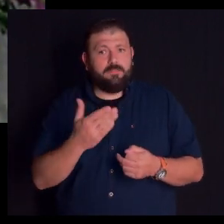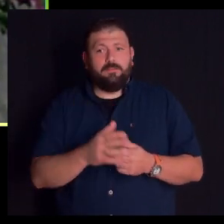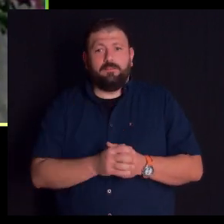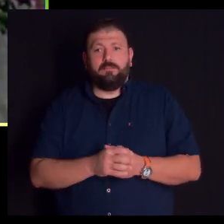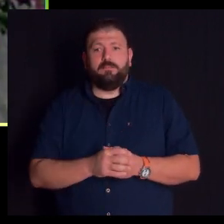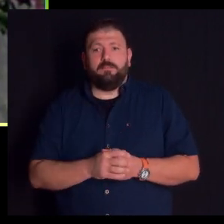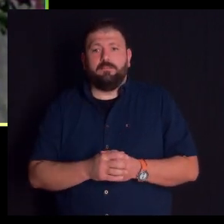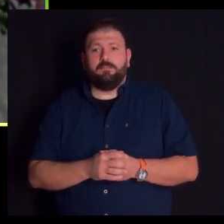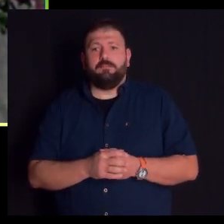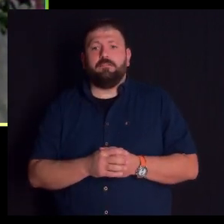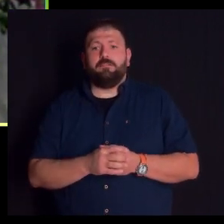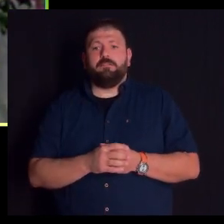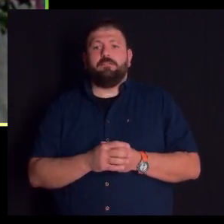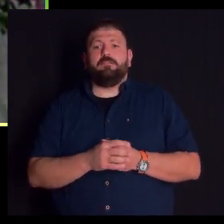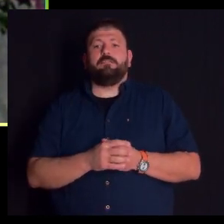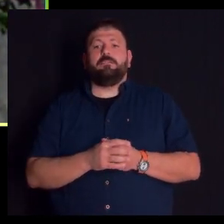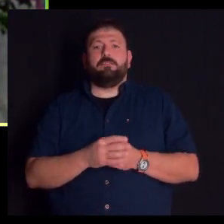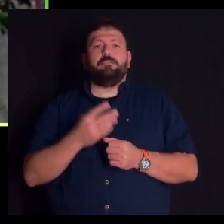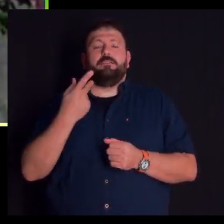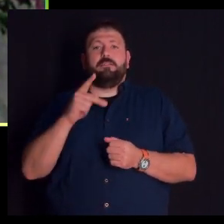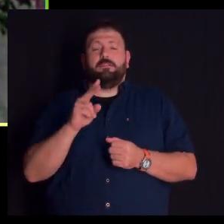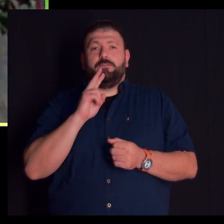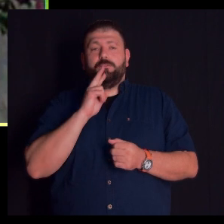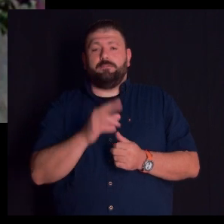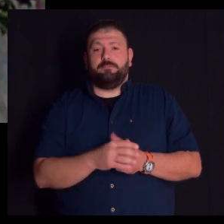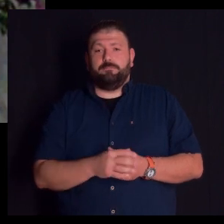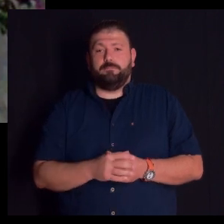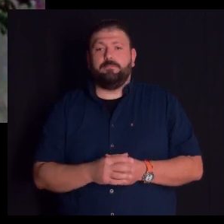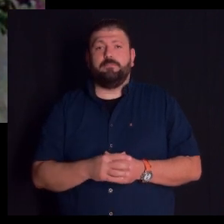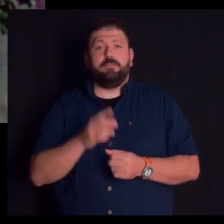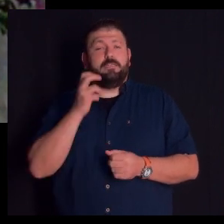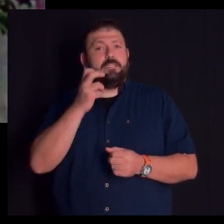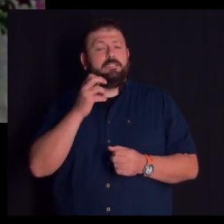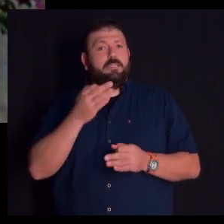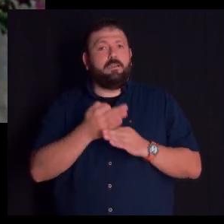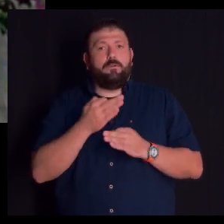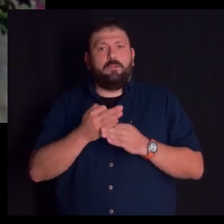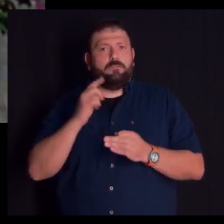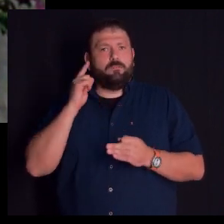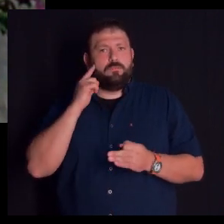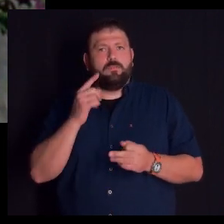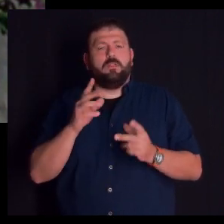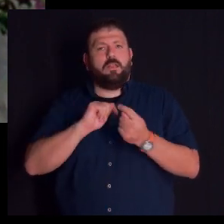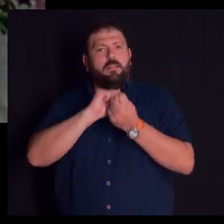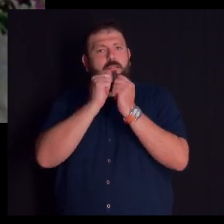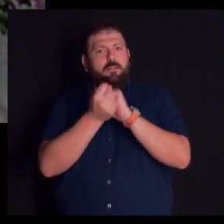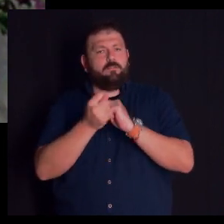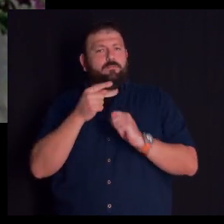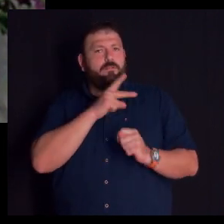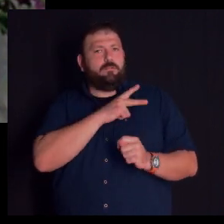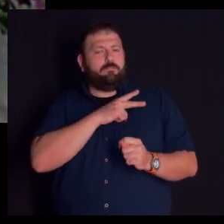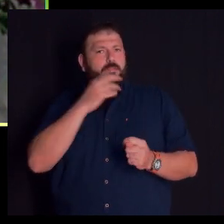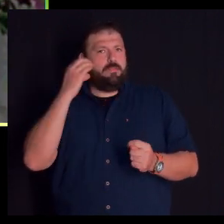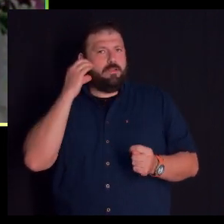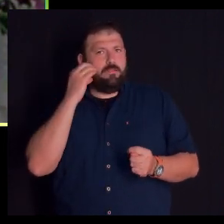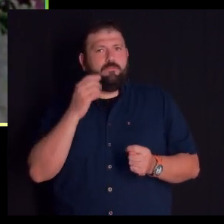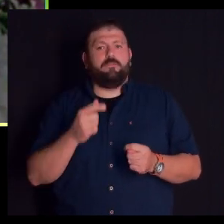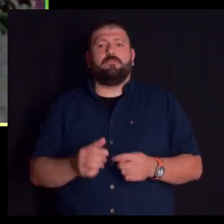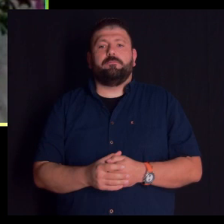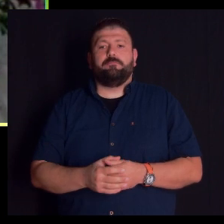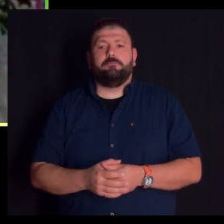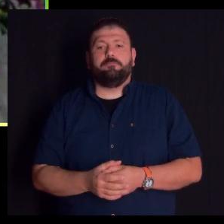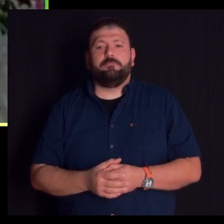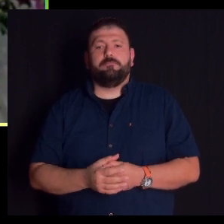hear me? Я Yes. слушаю в своем телефоне перевод. Es que estoy oyendo It's estoy because escuchando la I also listening to